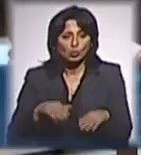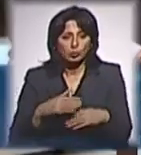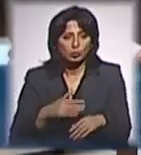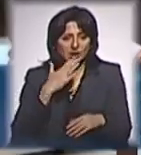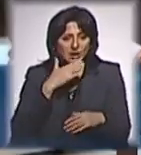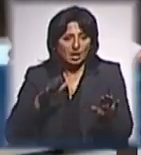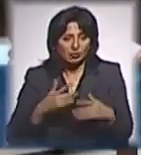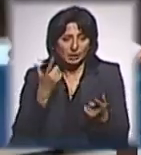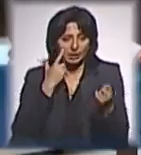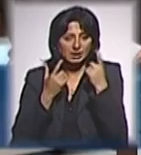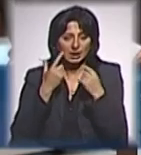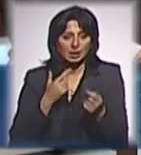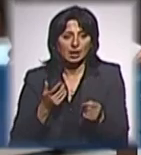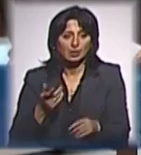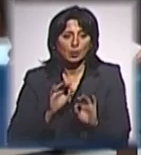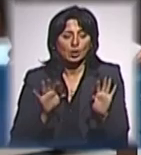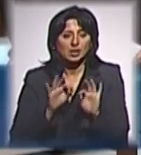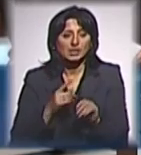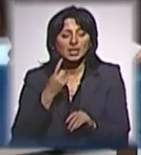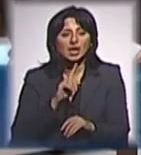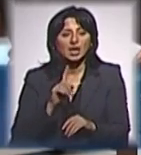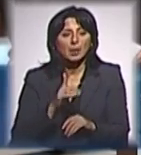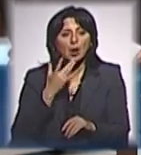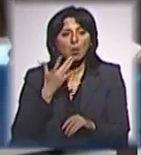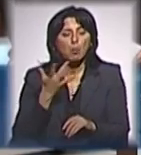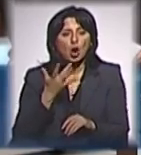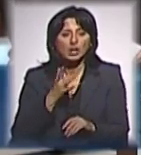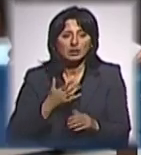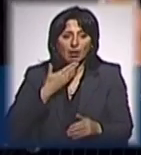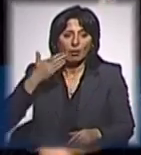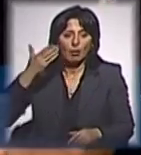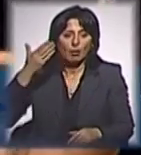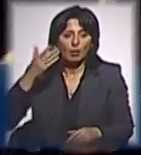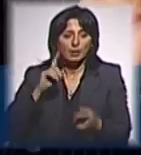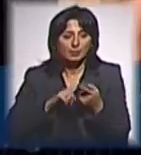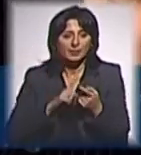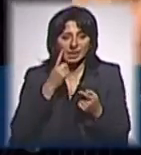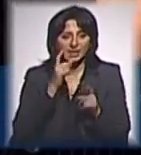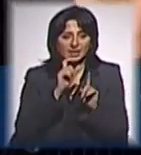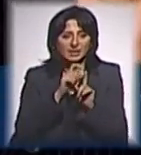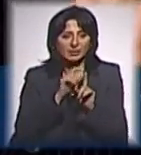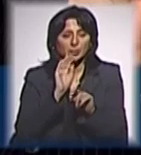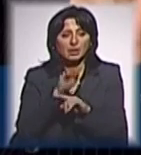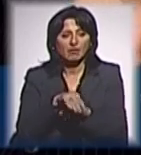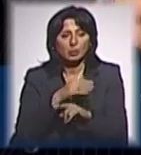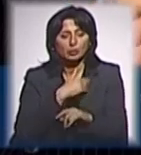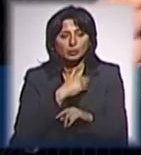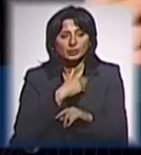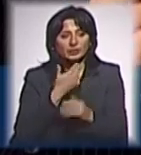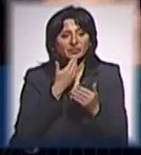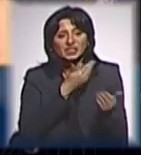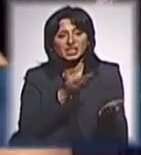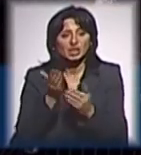სასაცილოა ნუ არის ხო სტია მაგას მოგახსენებ და ერთი რამე ხა პოლიტიკა არ მინდა პოლიტიკა შევეხო მაგრამ ერთ სიტყვა მინდა დავამატო